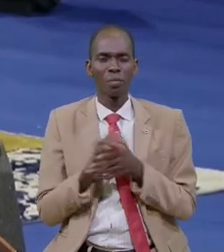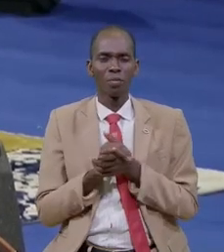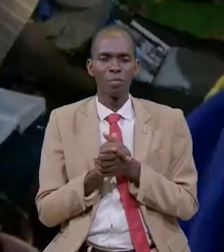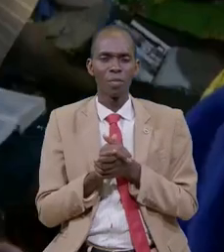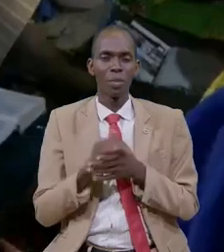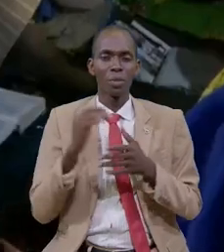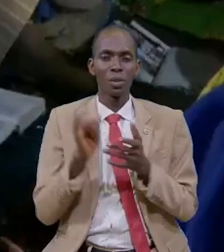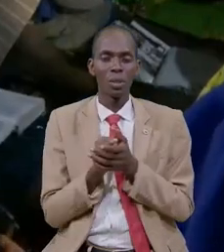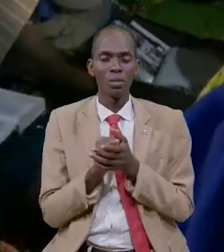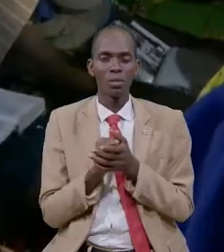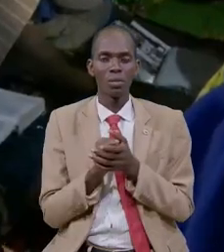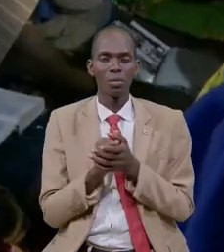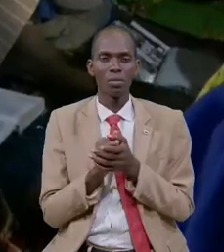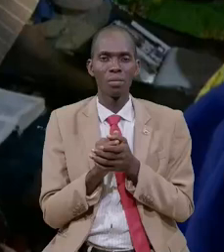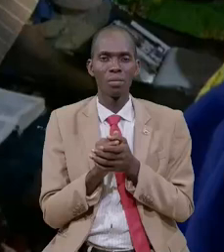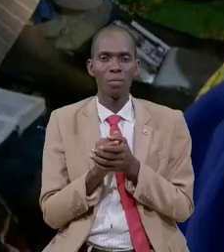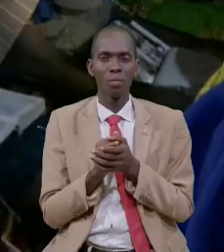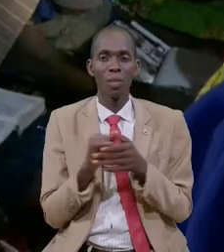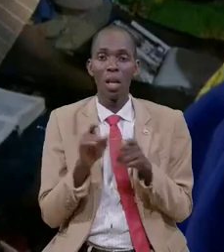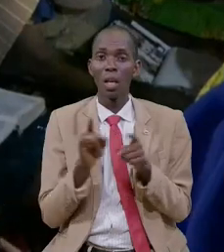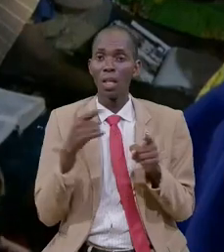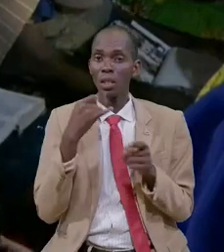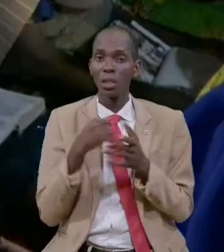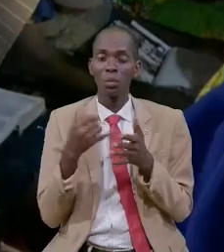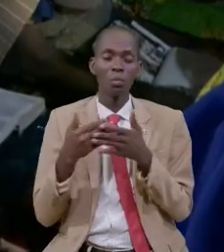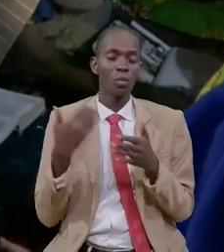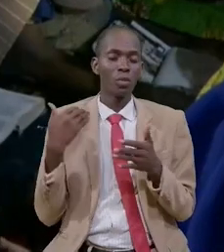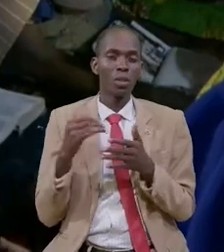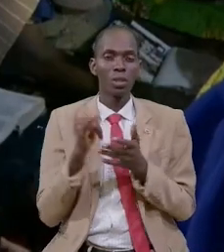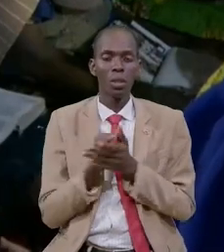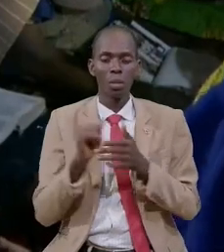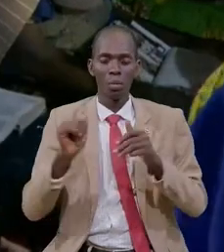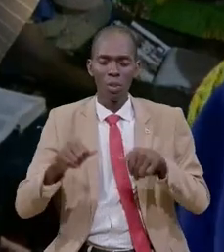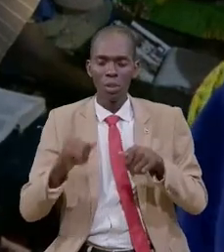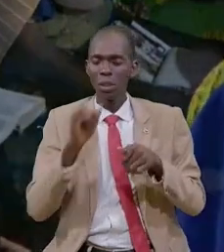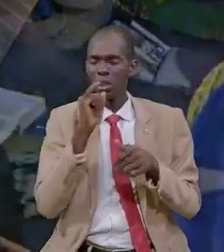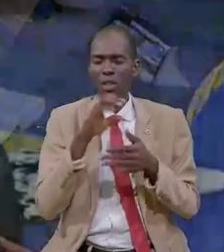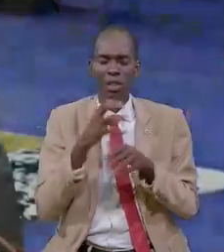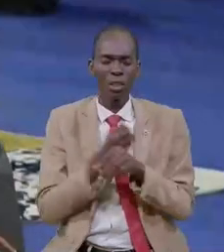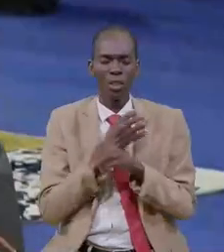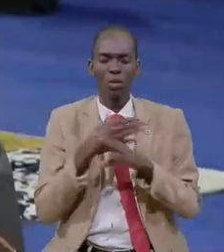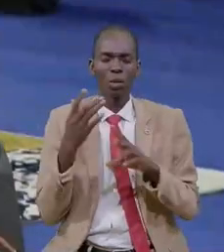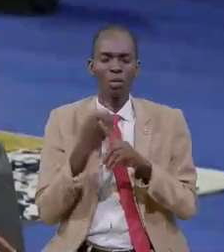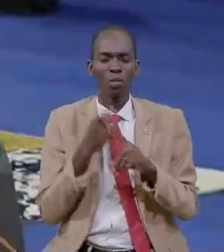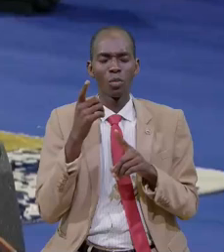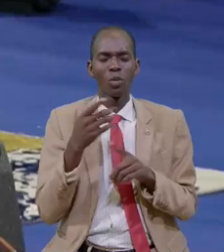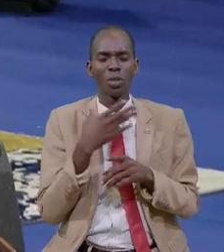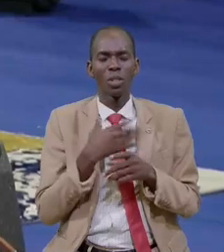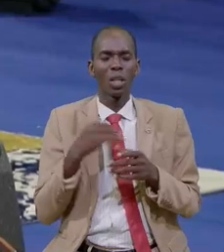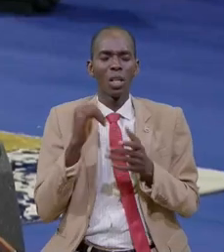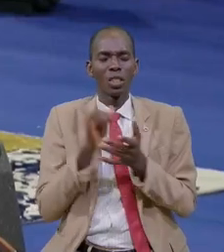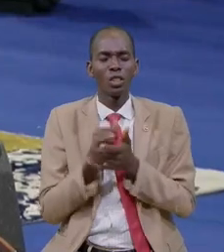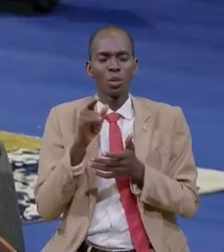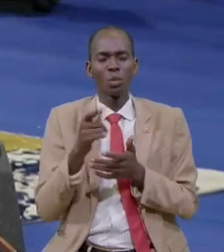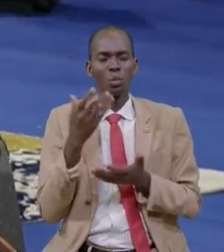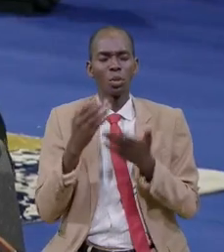L'incapacité est ôtée de votre vie. J'ai dit l'incapacité est ôtée de votre vie. vous puissiez